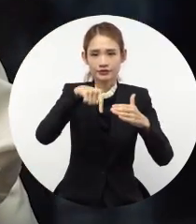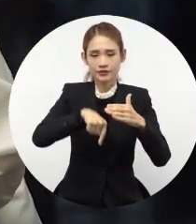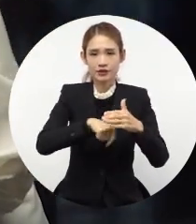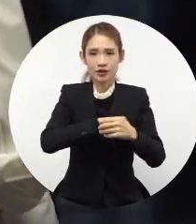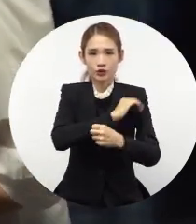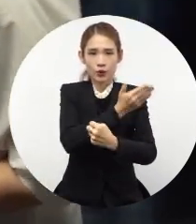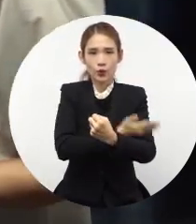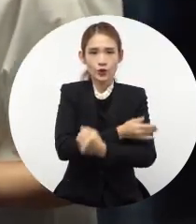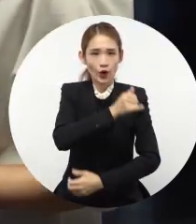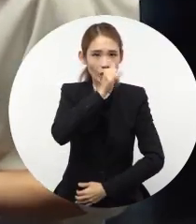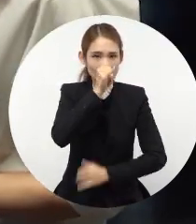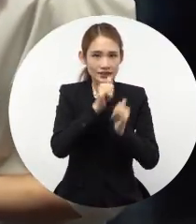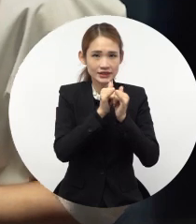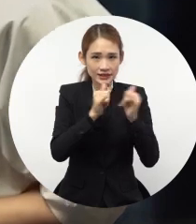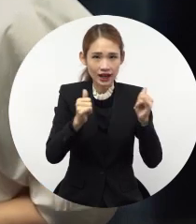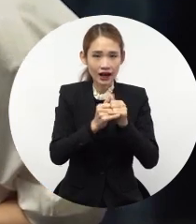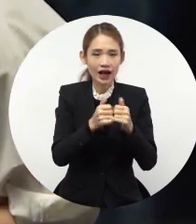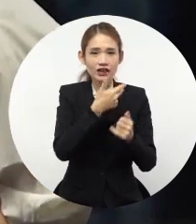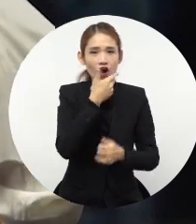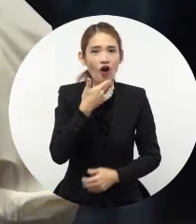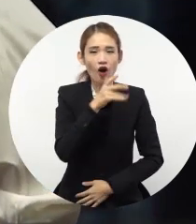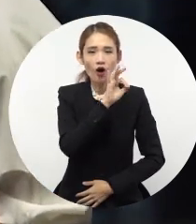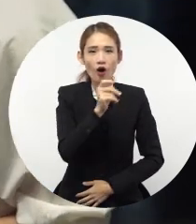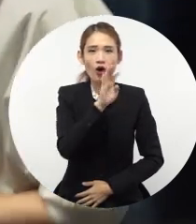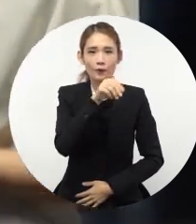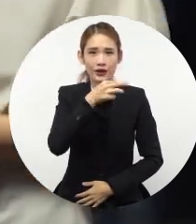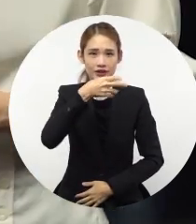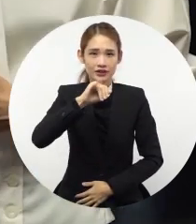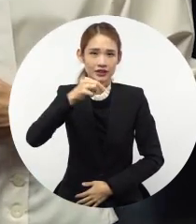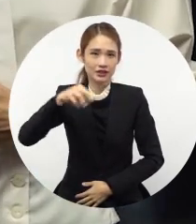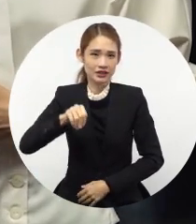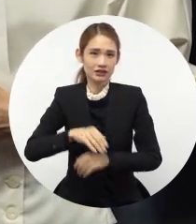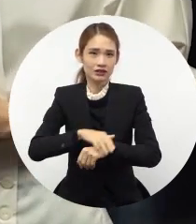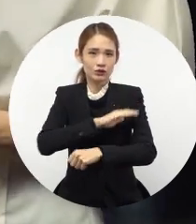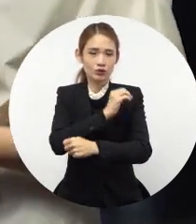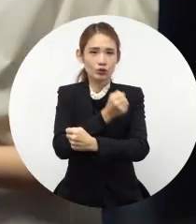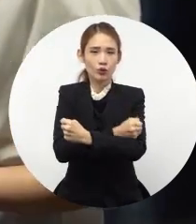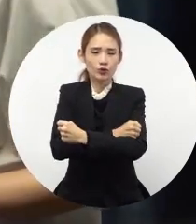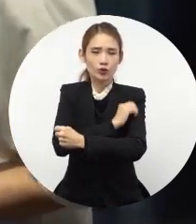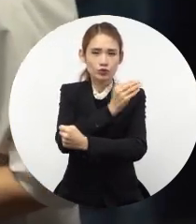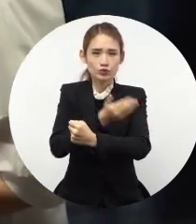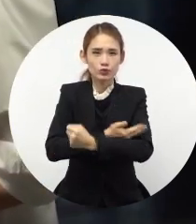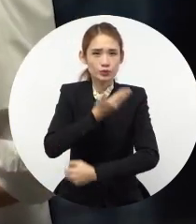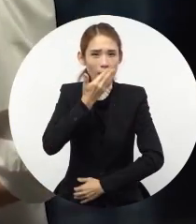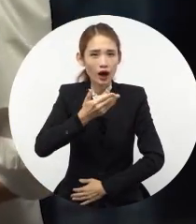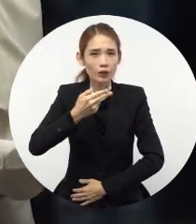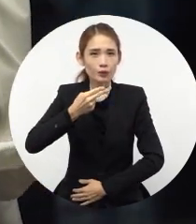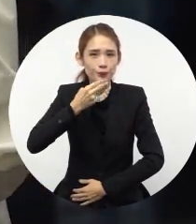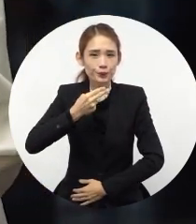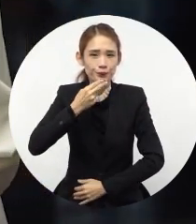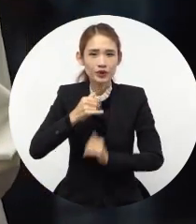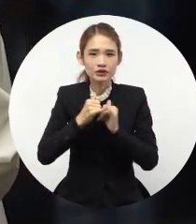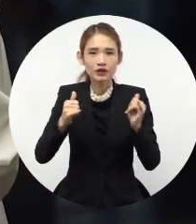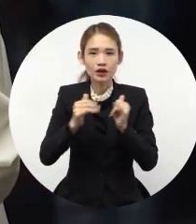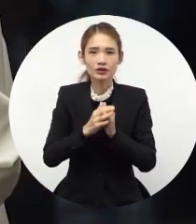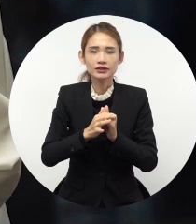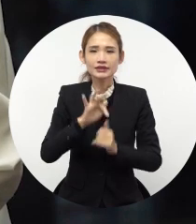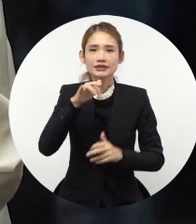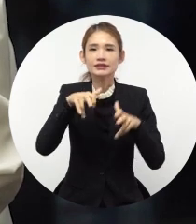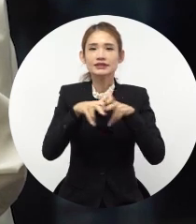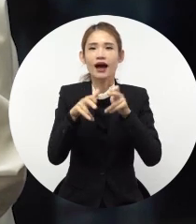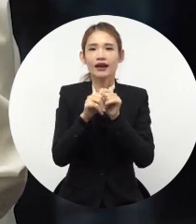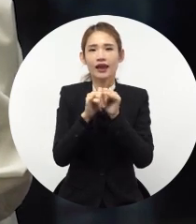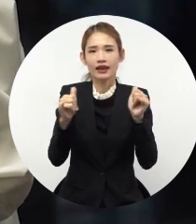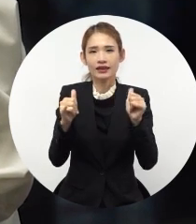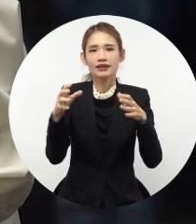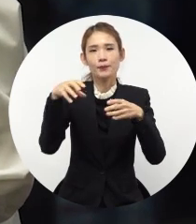노동력이 있는 자가 어빌리티였고 노동력이 없는 자가 디서빌리티였어요. 디서빌리티에 바로